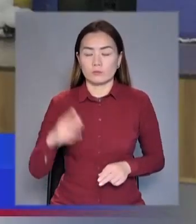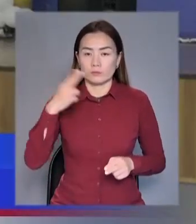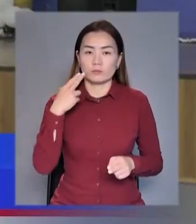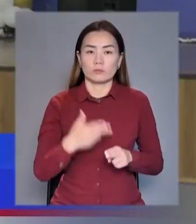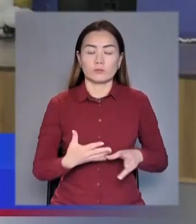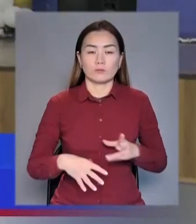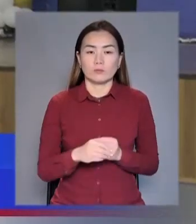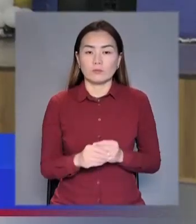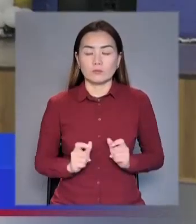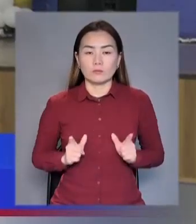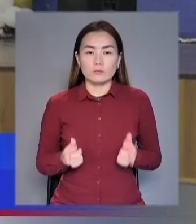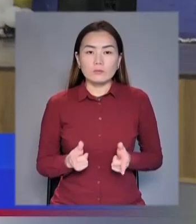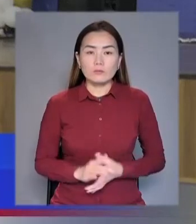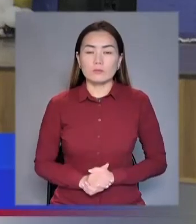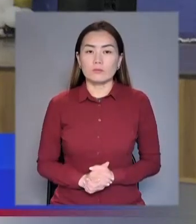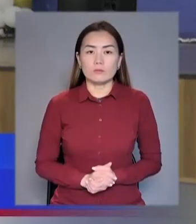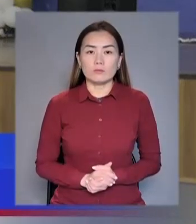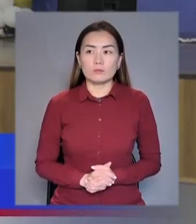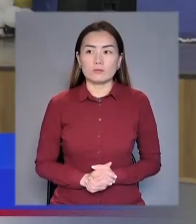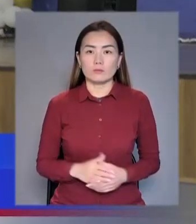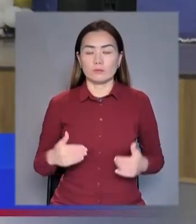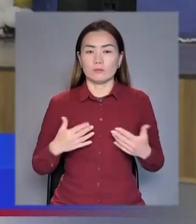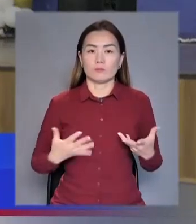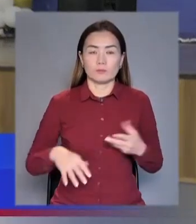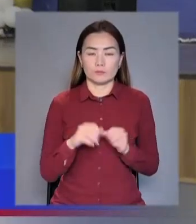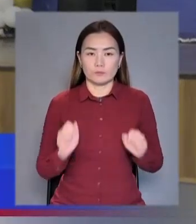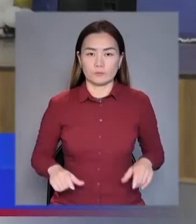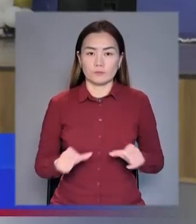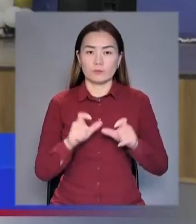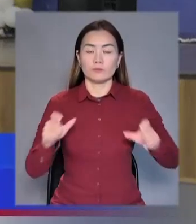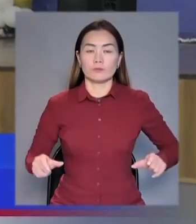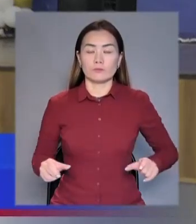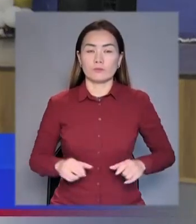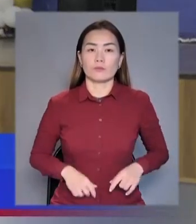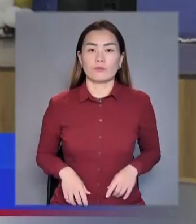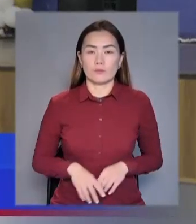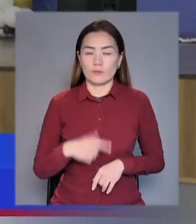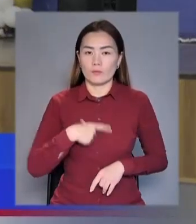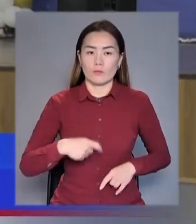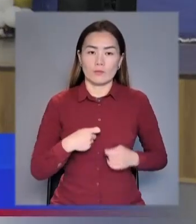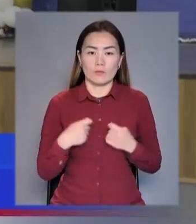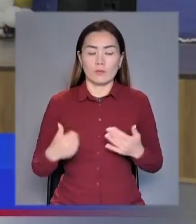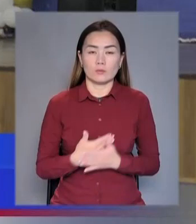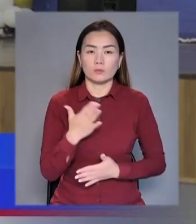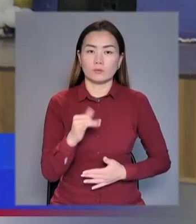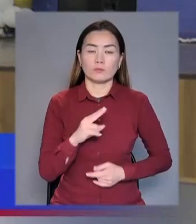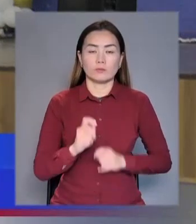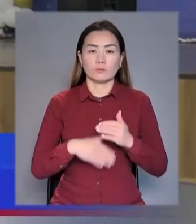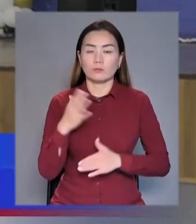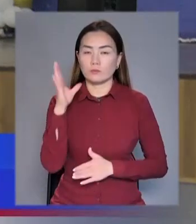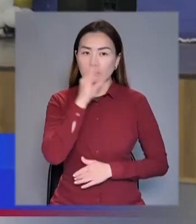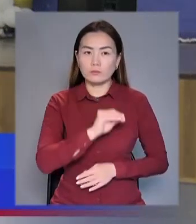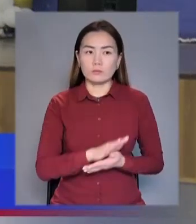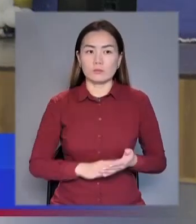інілерге осы мектепке түсуге ойланбастан түсіңдер деп кеңес бере аламын. Себебі осы мектепке түсу арқылы сен өзіңнің ашылмаған жаңа қырларыңды аша аласың,